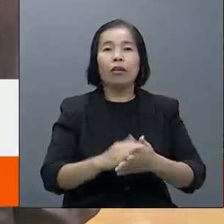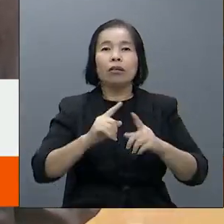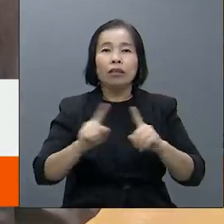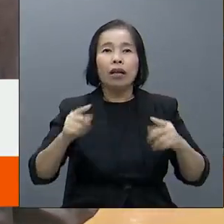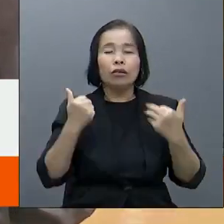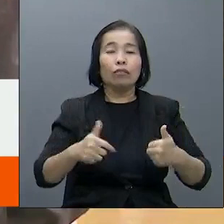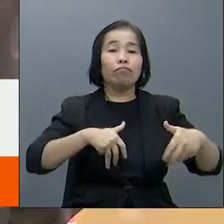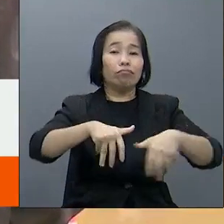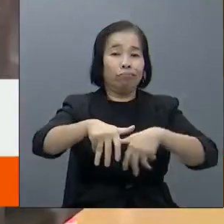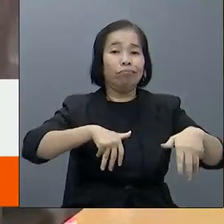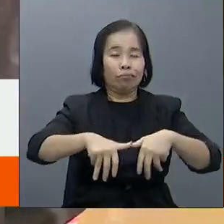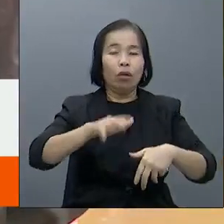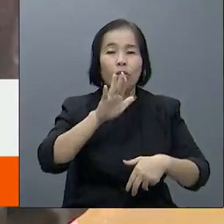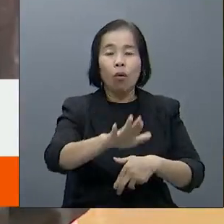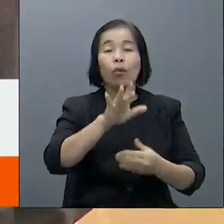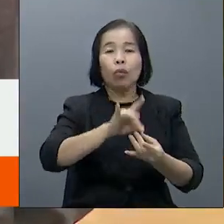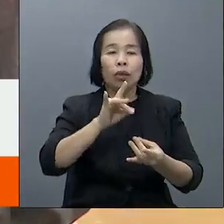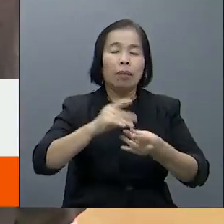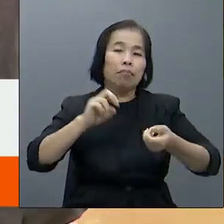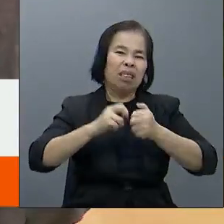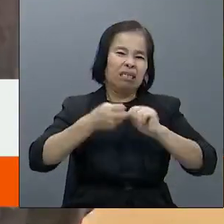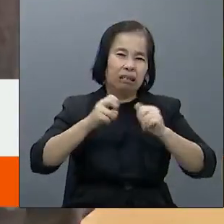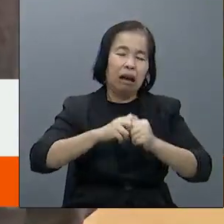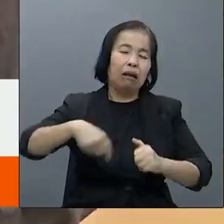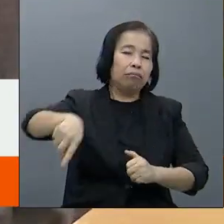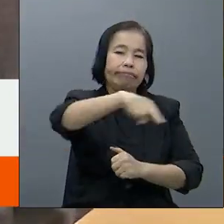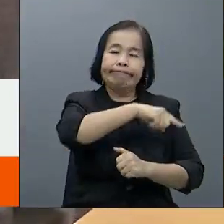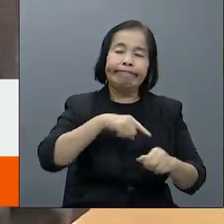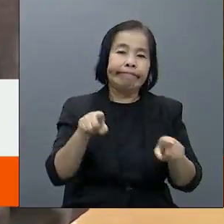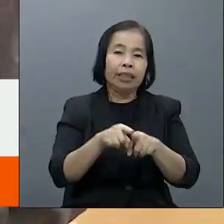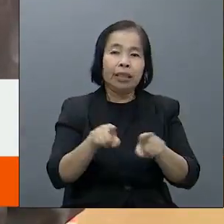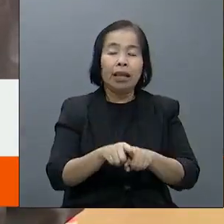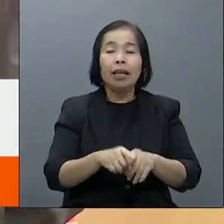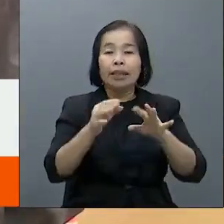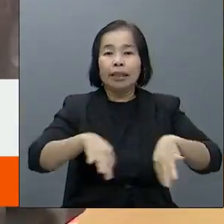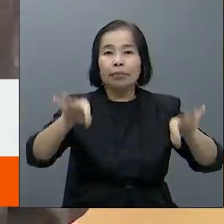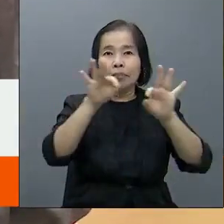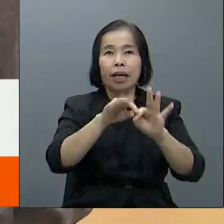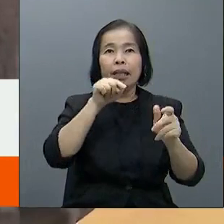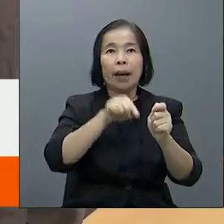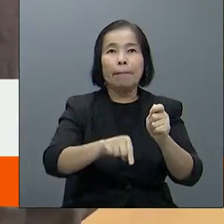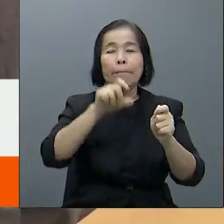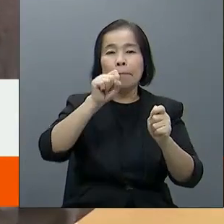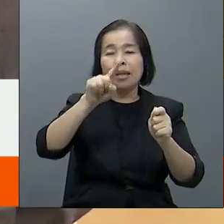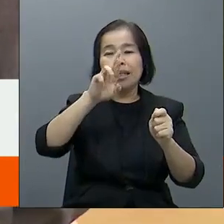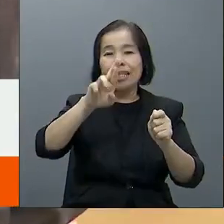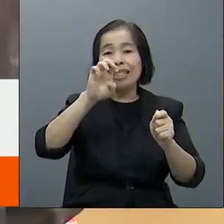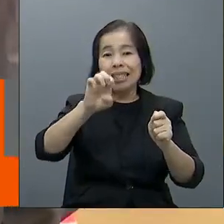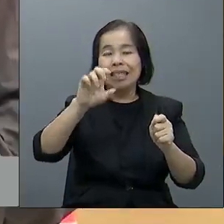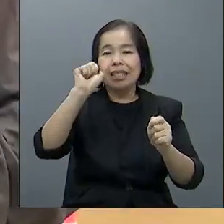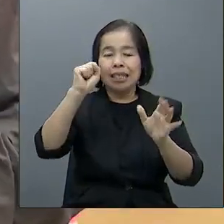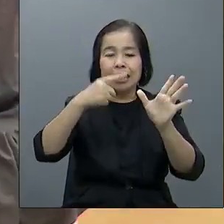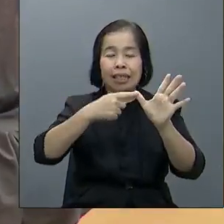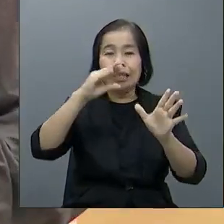ให้ชาวบ้านในพื้นที่ได้รับผลกระทบเป็นวงกว้างโดยเฉพาะในเขตตำบลวังใหญ่อำเภอศรีสำโรงครับที่เมื่อคืนที่ผ่